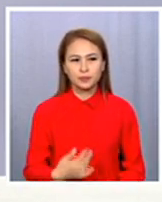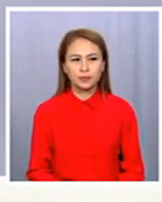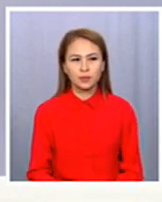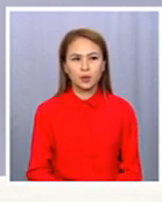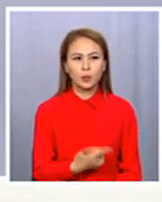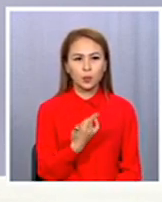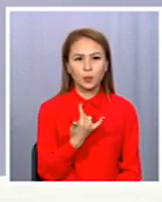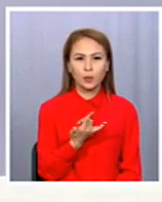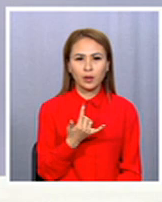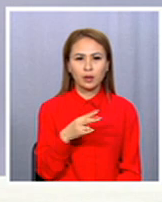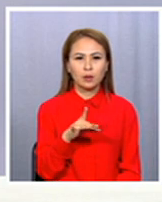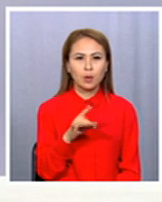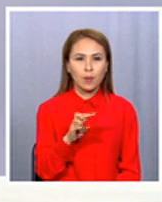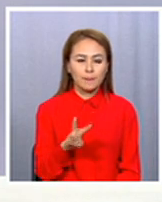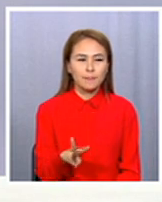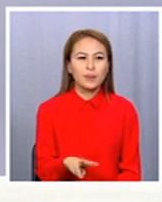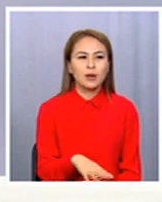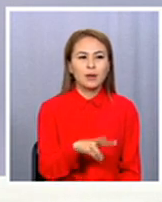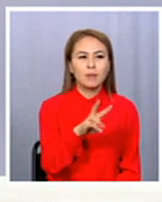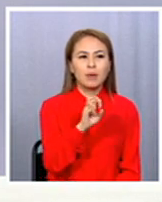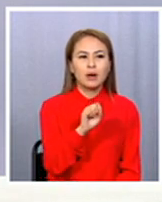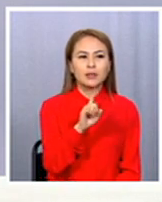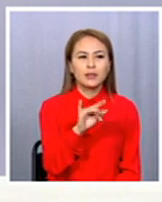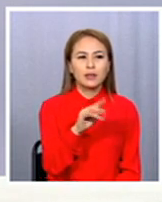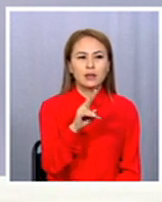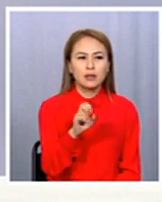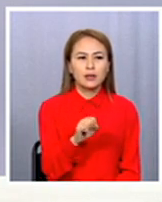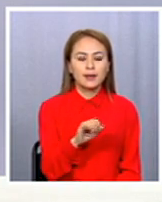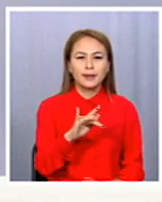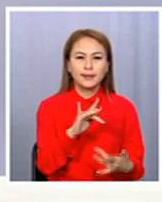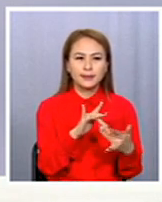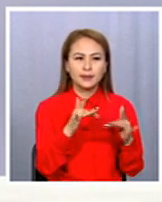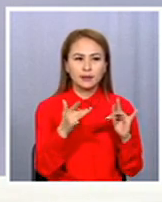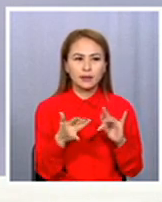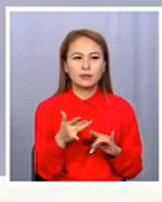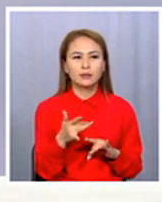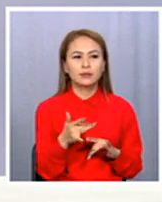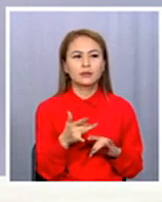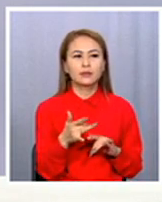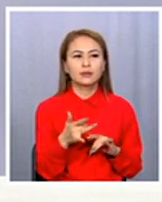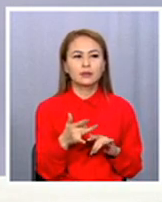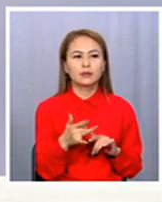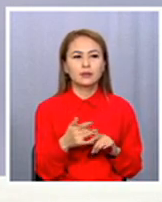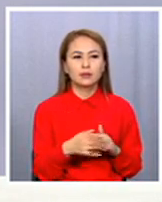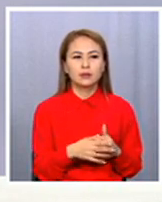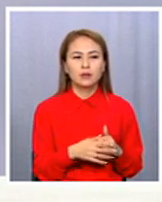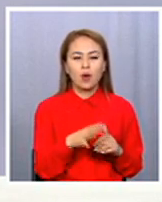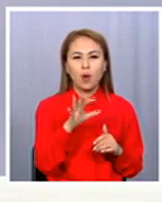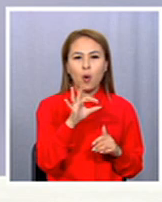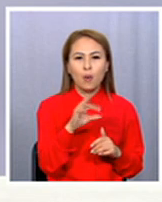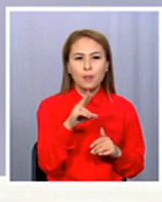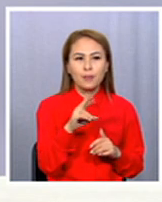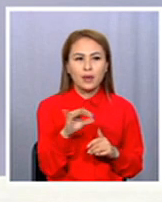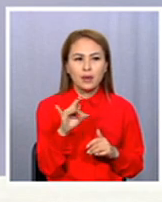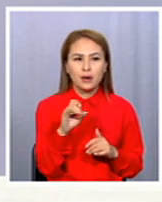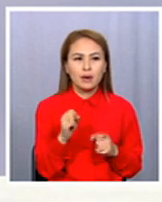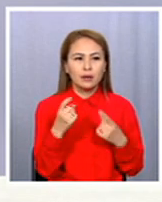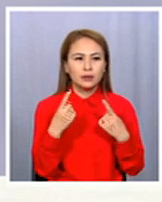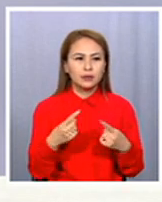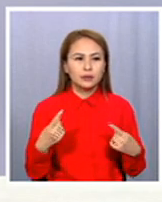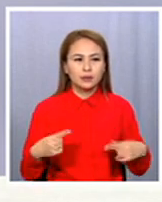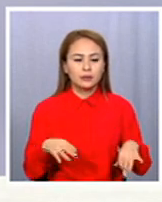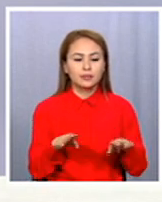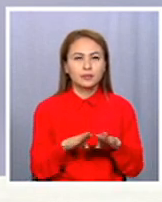Chrome, Mozilla, Internet Explorer, Opera сияқты әртүрлі браузерлер